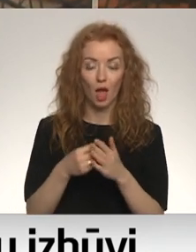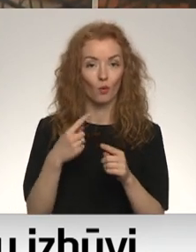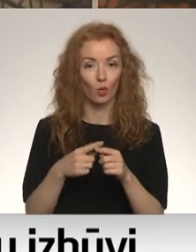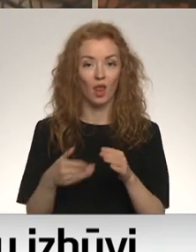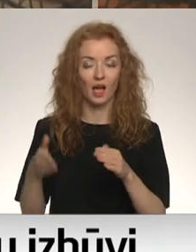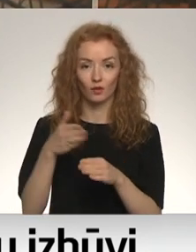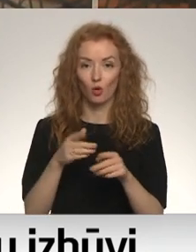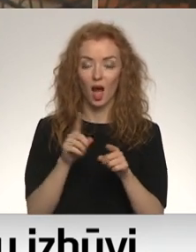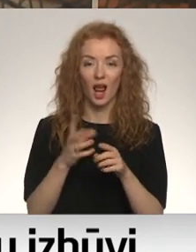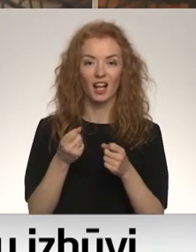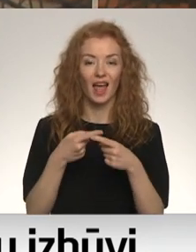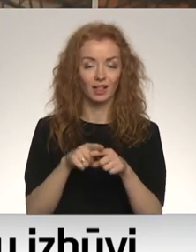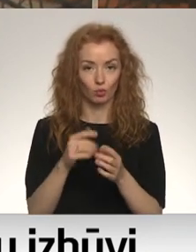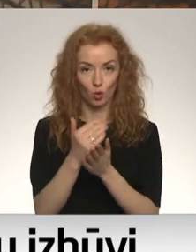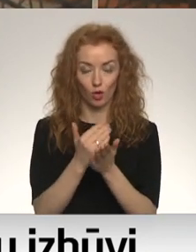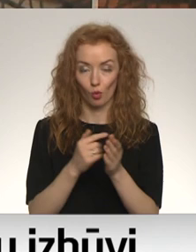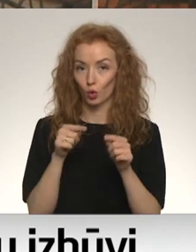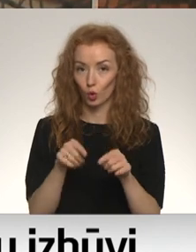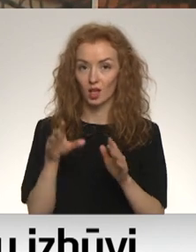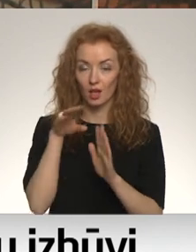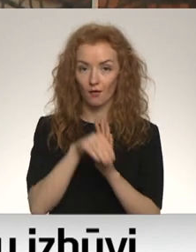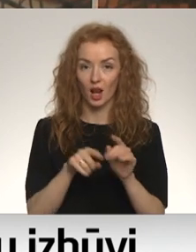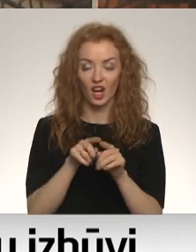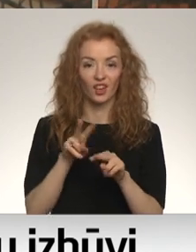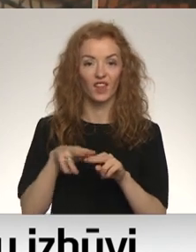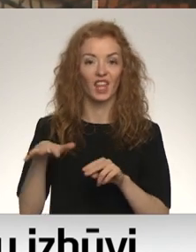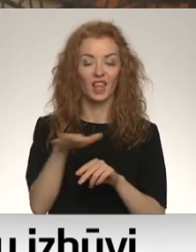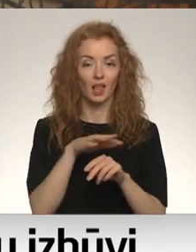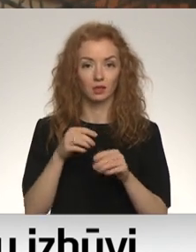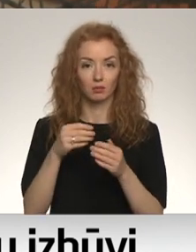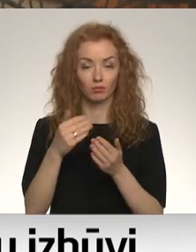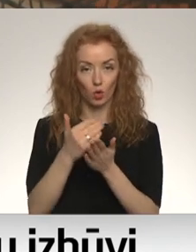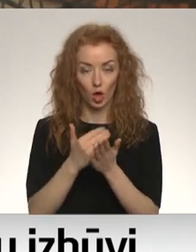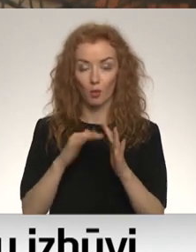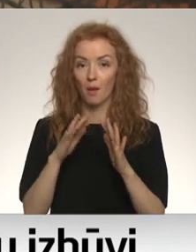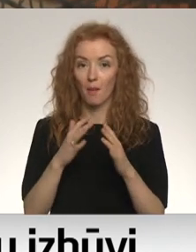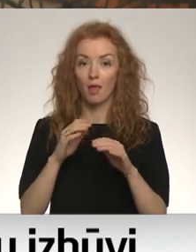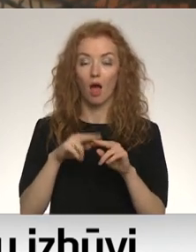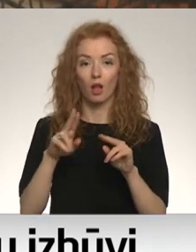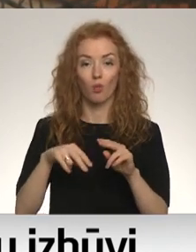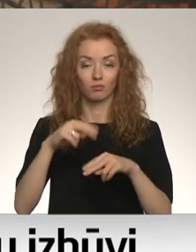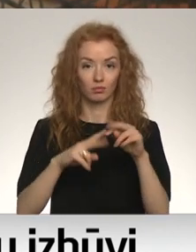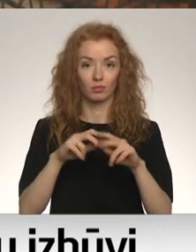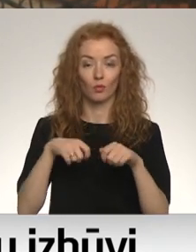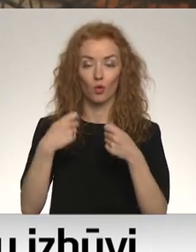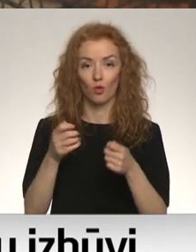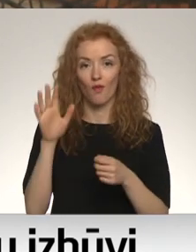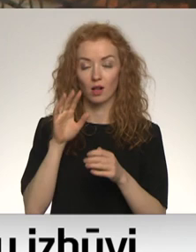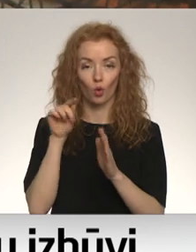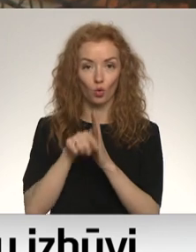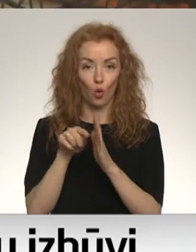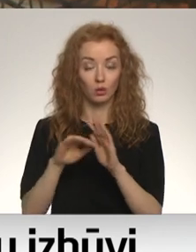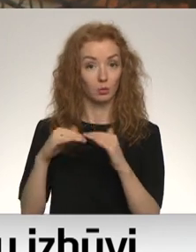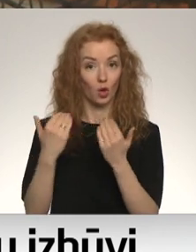tehniskajiem noteikumiem. Tā jūs būtu ietvertas vides prasības, bet būvatļauju piešķiršanu nodot būvniecības valsts kontrolas birojam. Paredzēts,